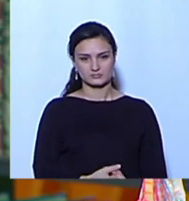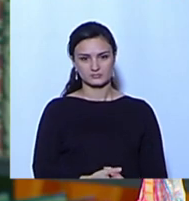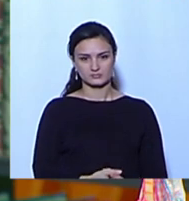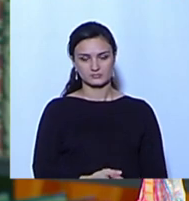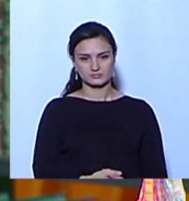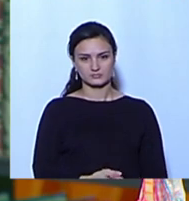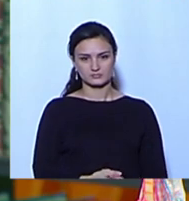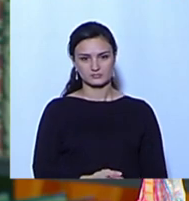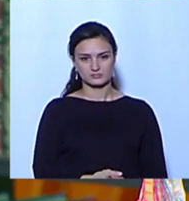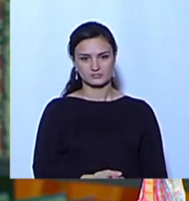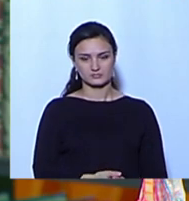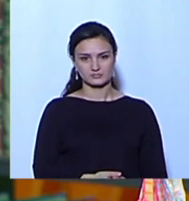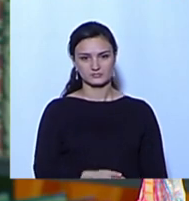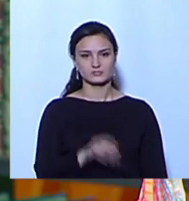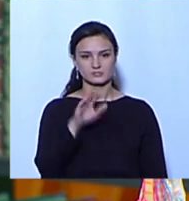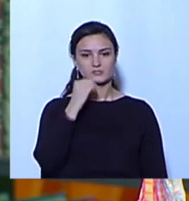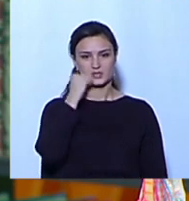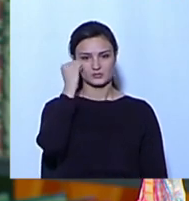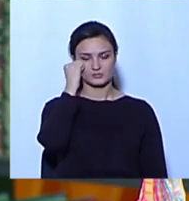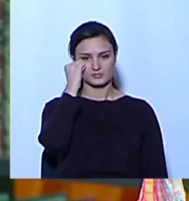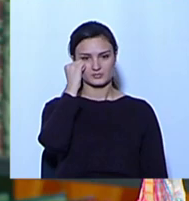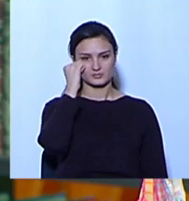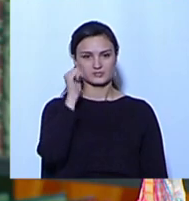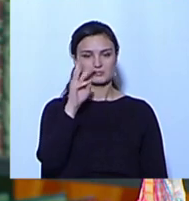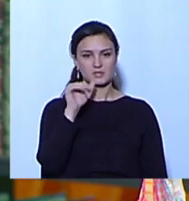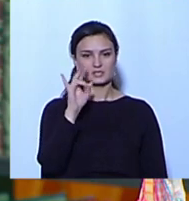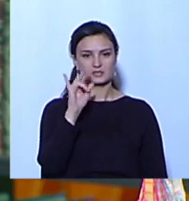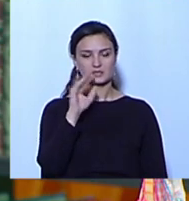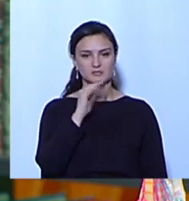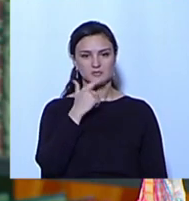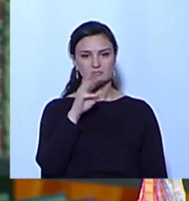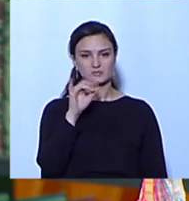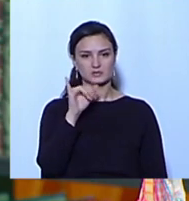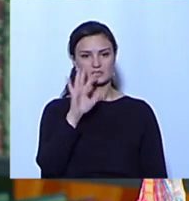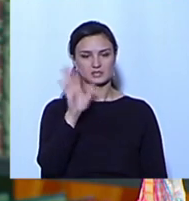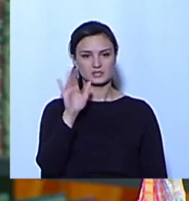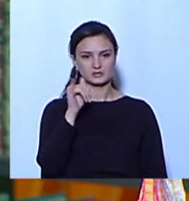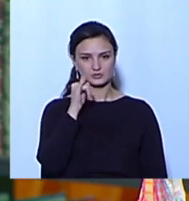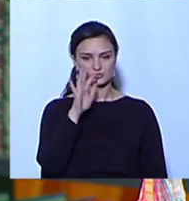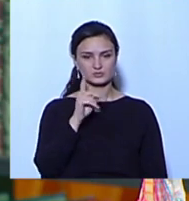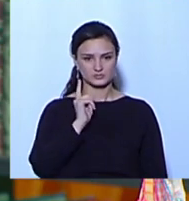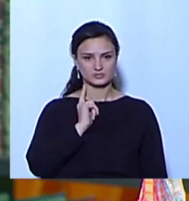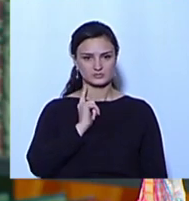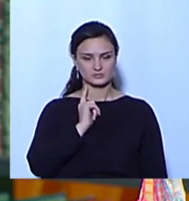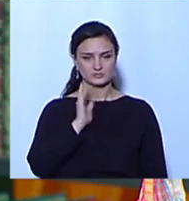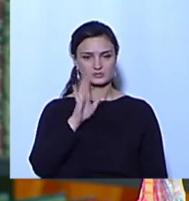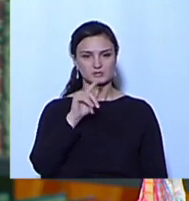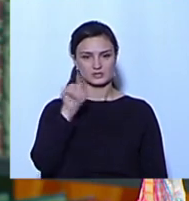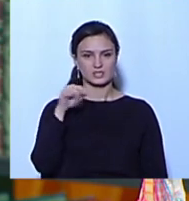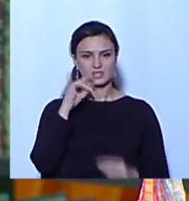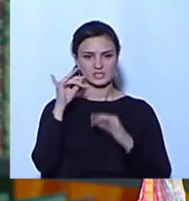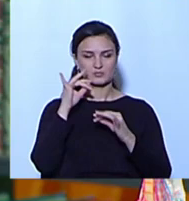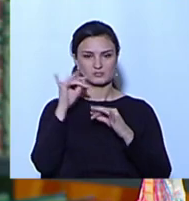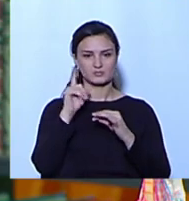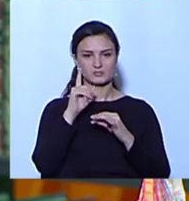შაქარი. კი ბატონო, მადლობა. თქვენი სახელი? მანანა. ქალბატონო მანანა, არ გათიშოთ, თქვენ კადრს მიღმა გაგესაუბრებიან, მადლობა